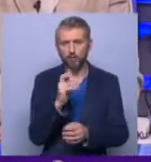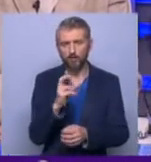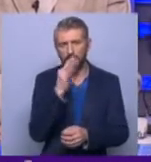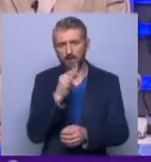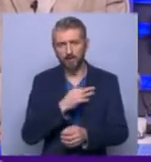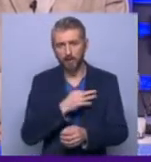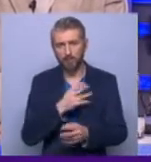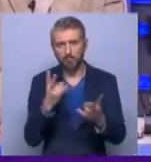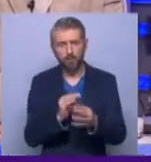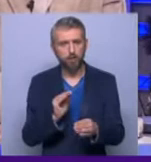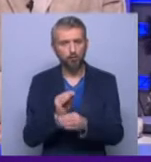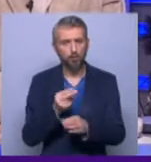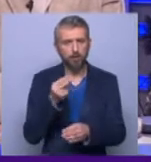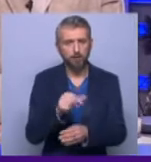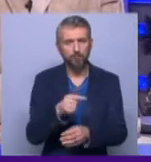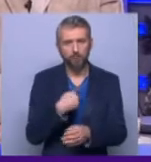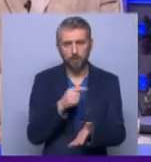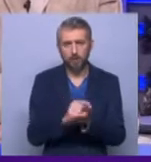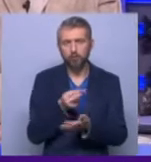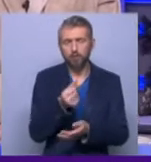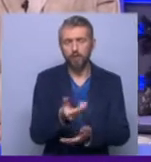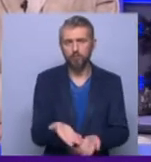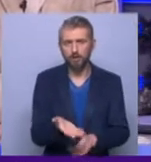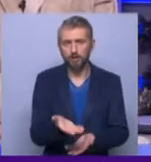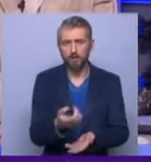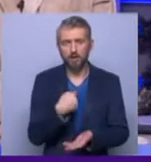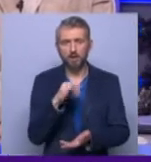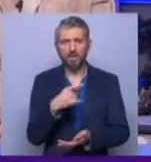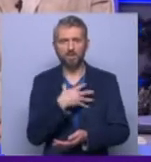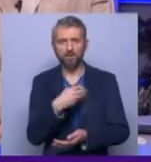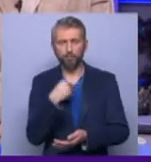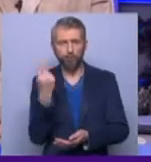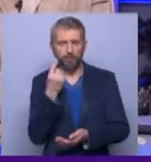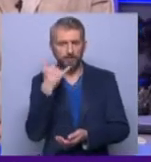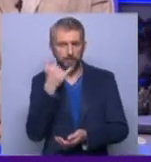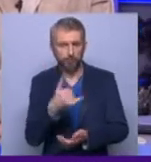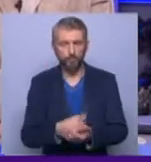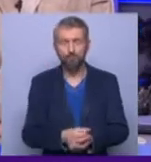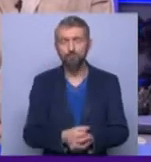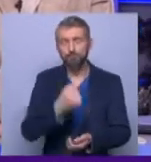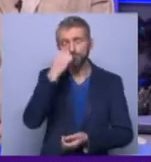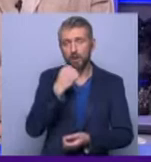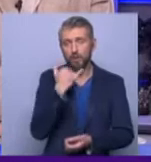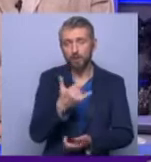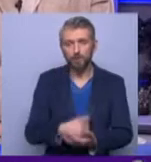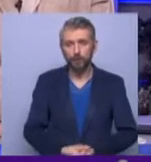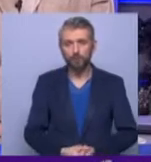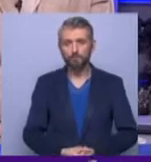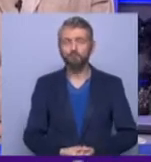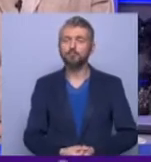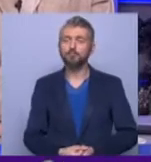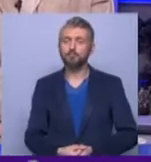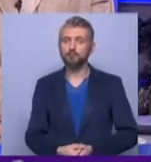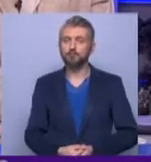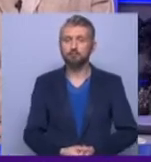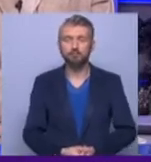сказали, що треба доплачувати. Чому я маю доплачувати? Я з Львівської області дзвоню. Дякуємо за дзвінок.